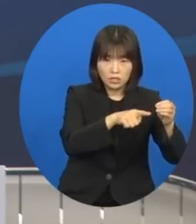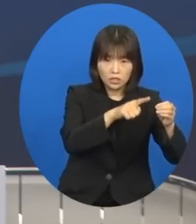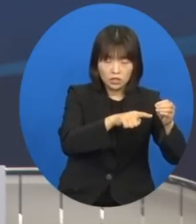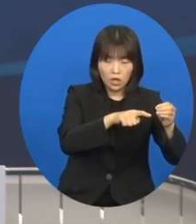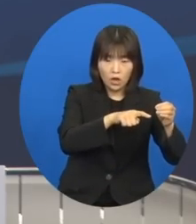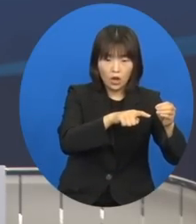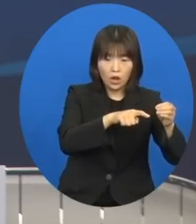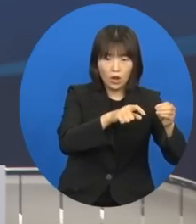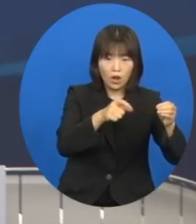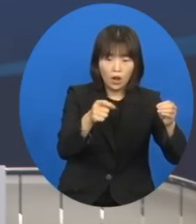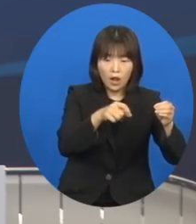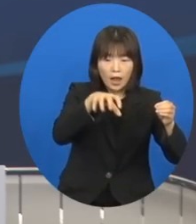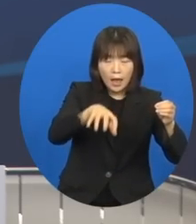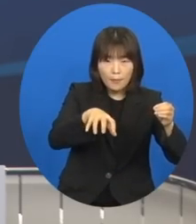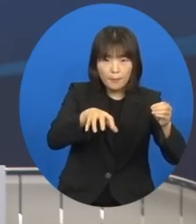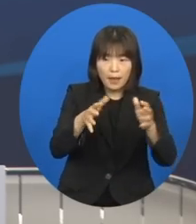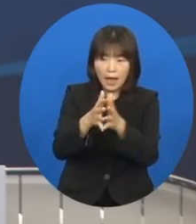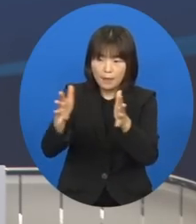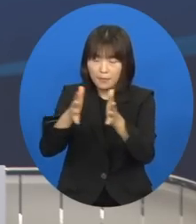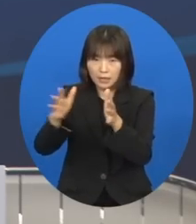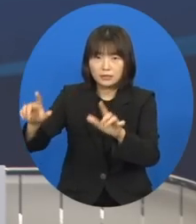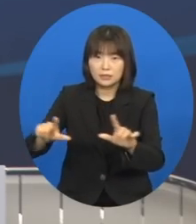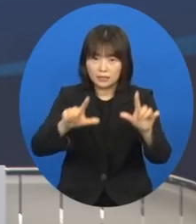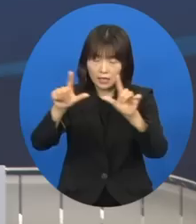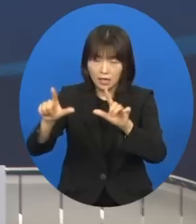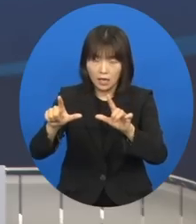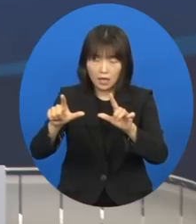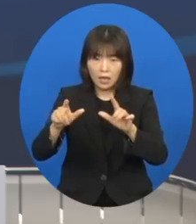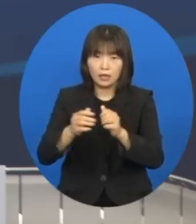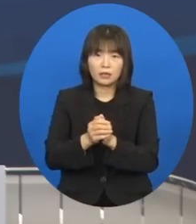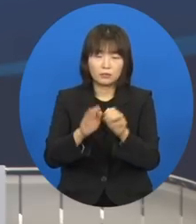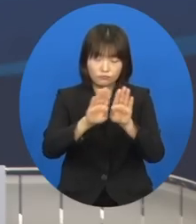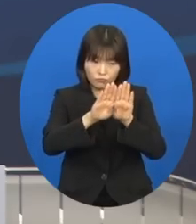있었는데 문을 열면 이렇게 딱 미륵 부처가 서 있고